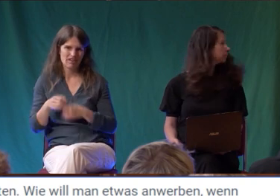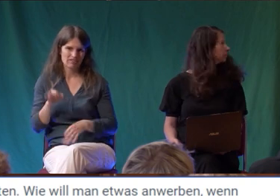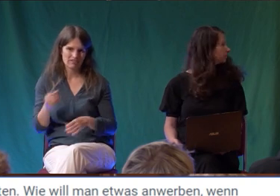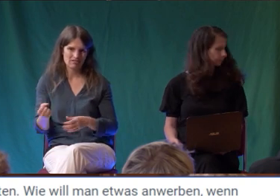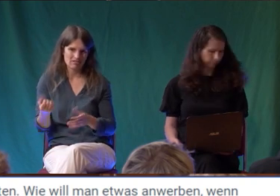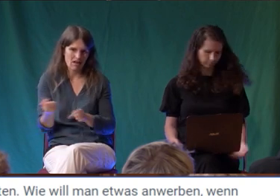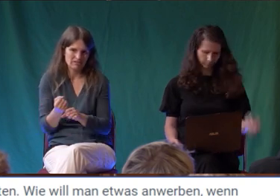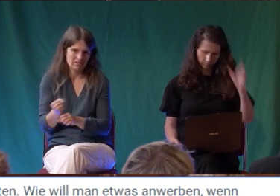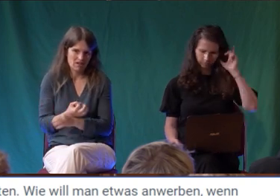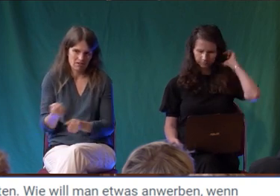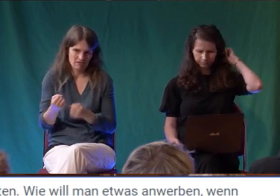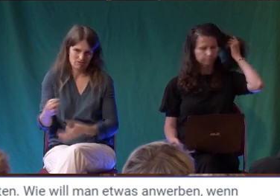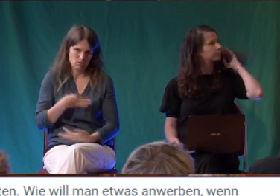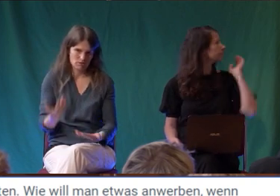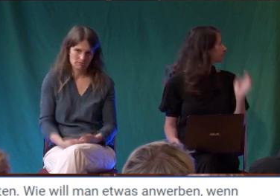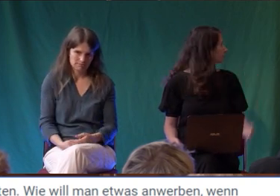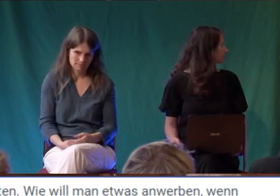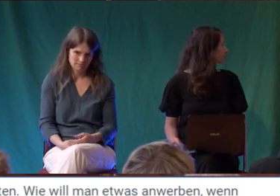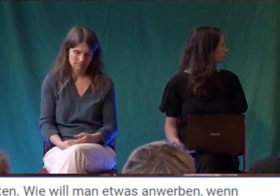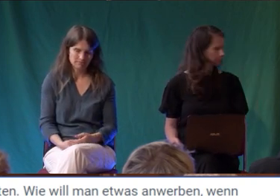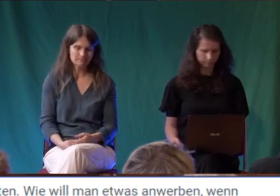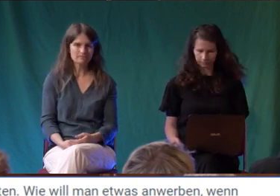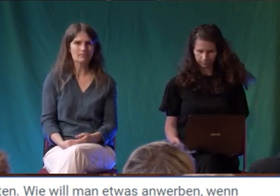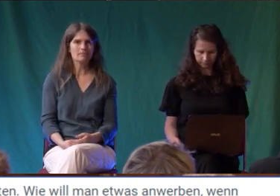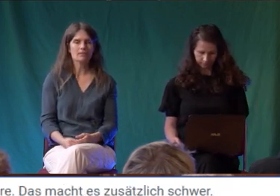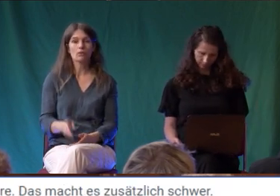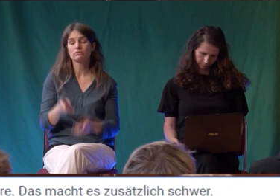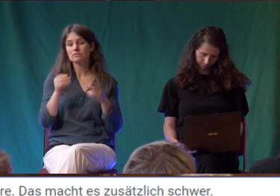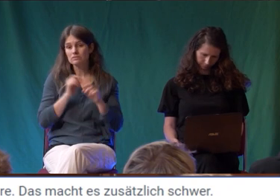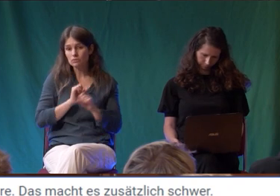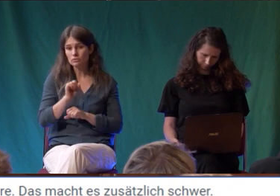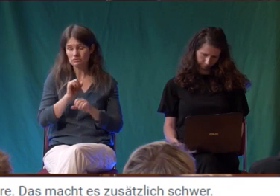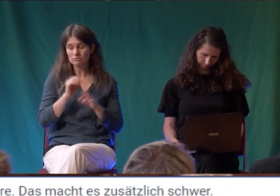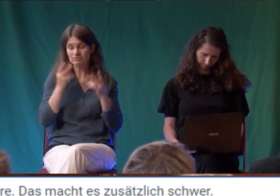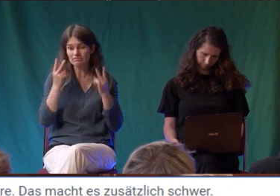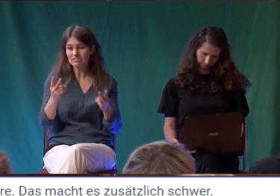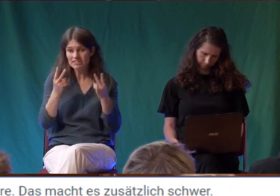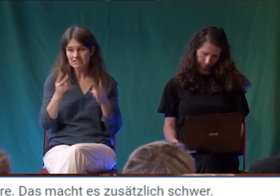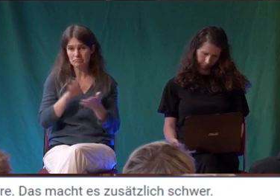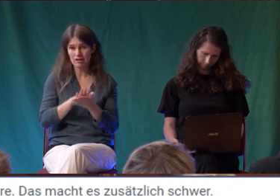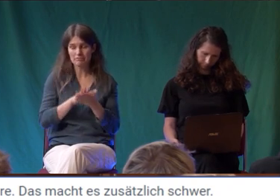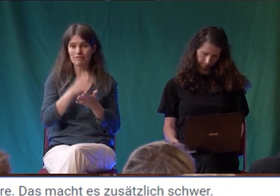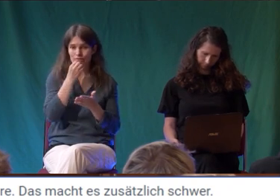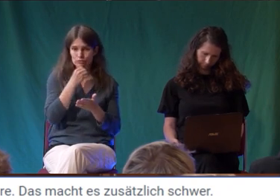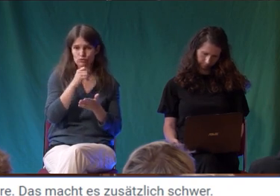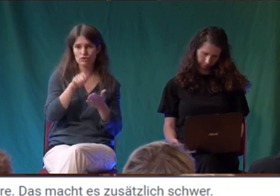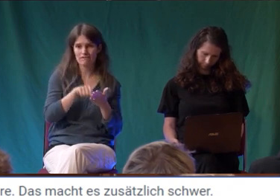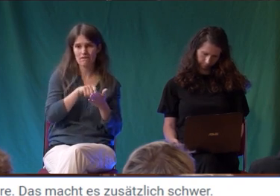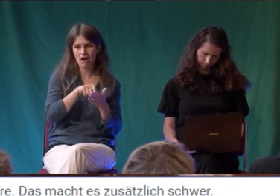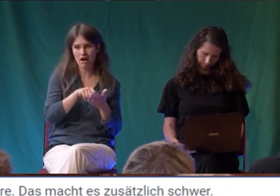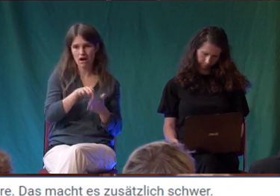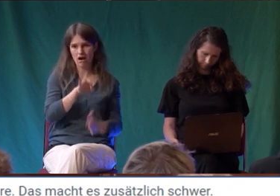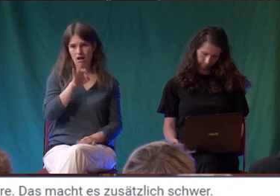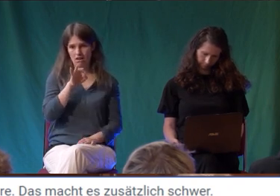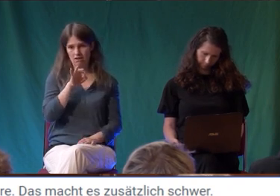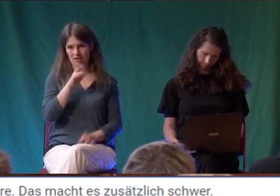und dabei ist wichtig dass für die Eltern das Wunsch und Wahlrecht tatsächlich nicht ausgehebelt wird sondern